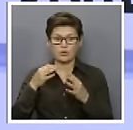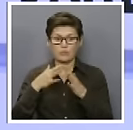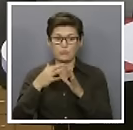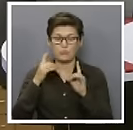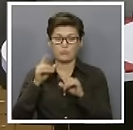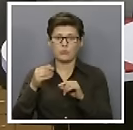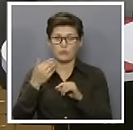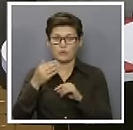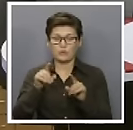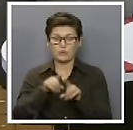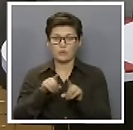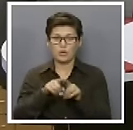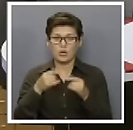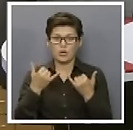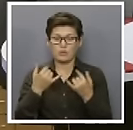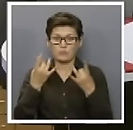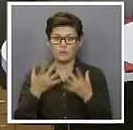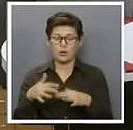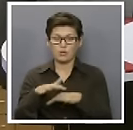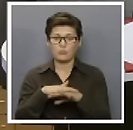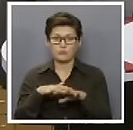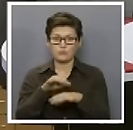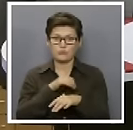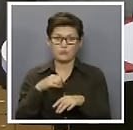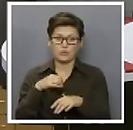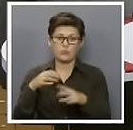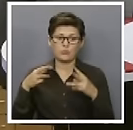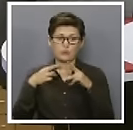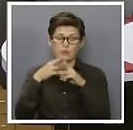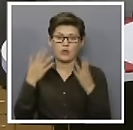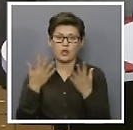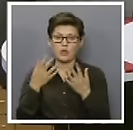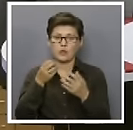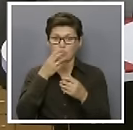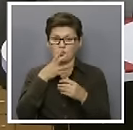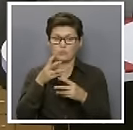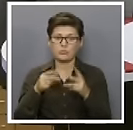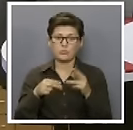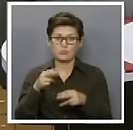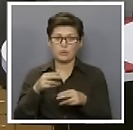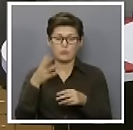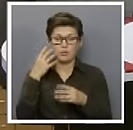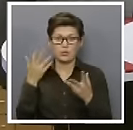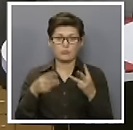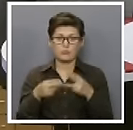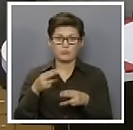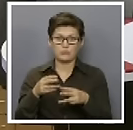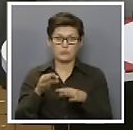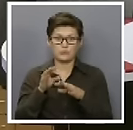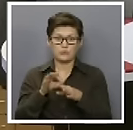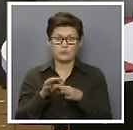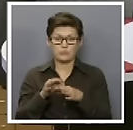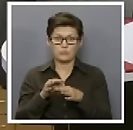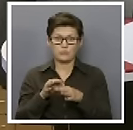сол жақтың өзінде жалпы қазір қарапайым халықтың өзі біздің Астанада қандай жақсы күрделі оталар жасап жатқан, Алматыда қандай күрделі оталар жасап